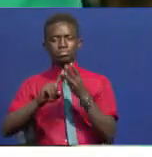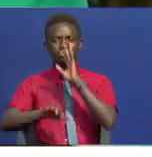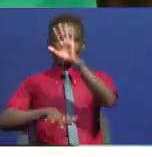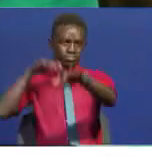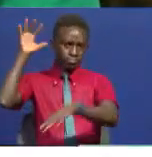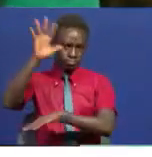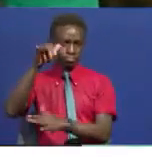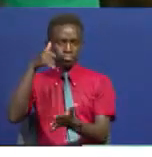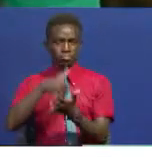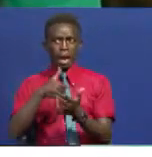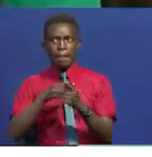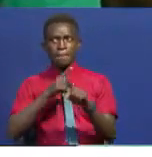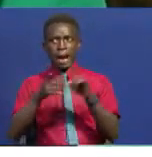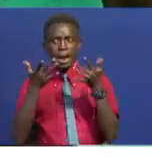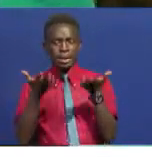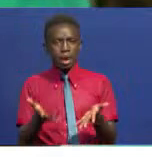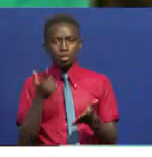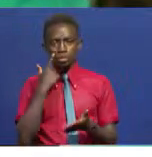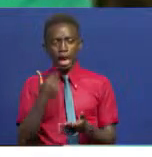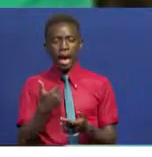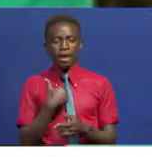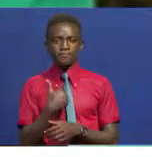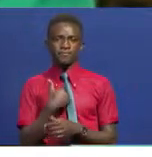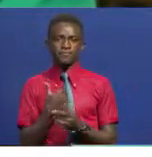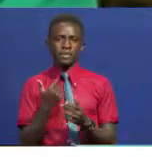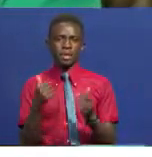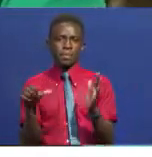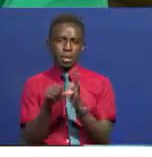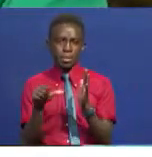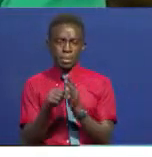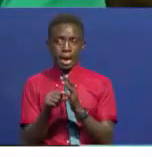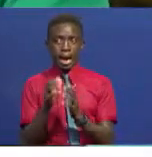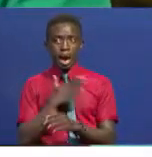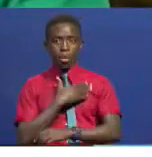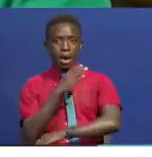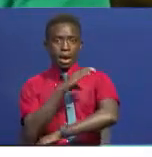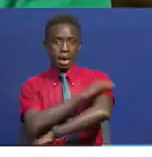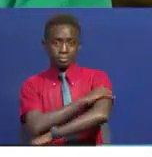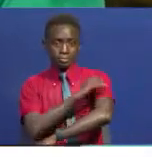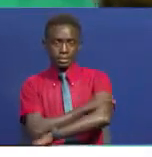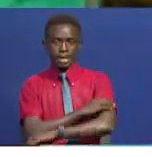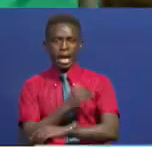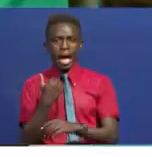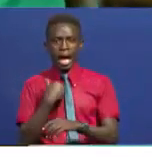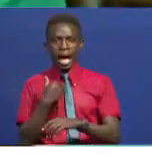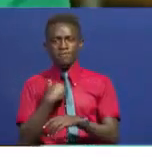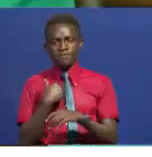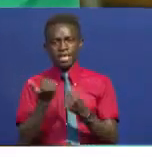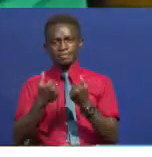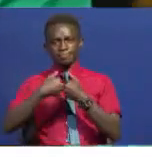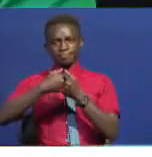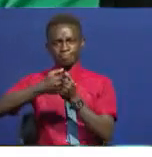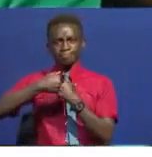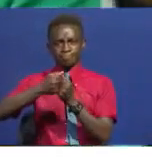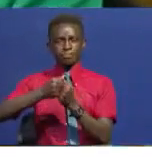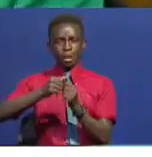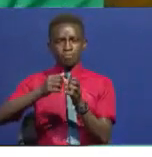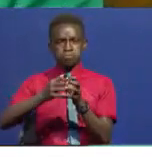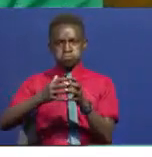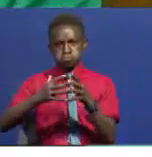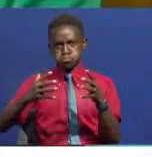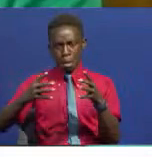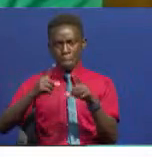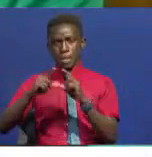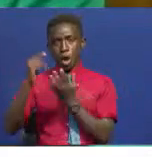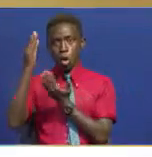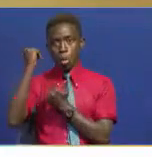we are struggling with the injuries. Our captain has a swollen knee, but we are hopeful that he'll be there when